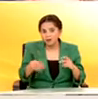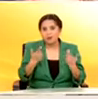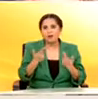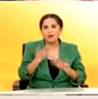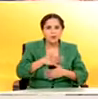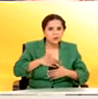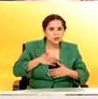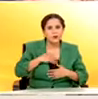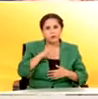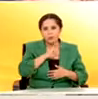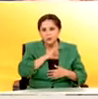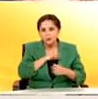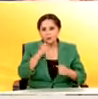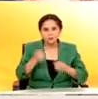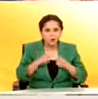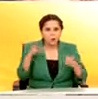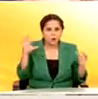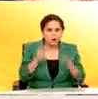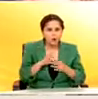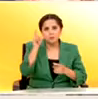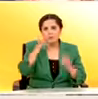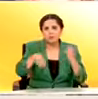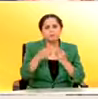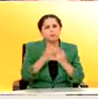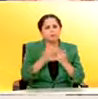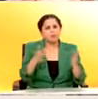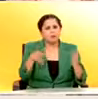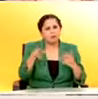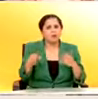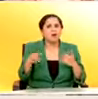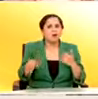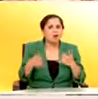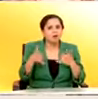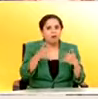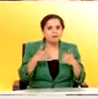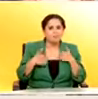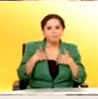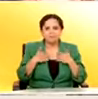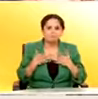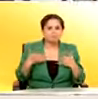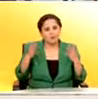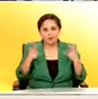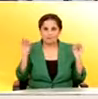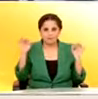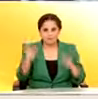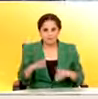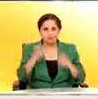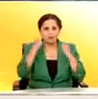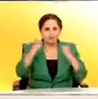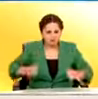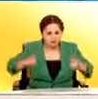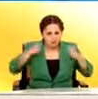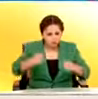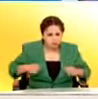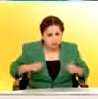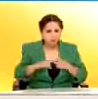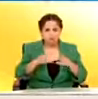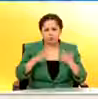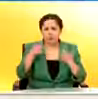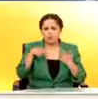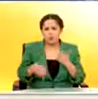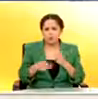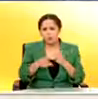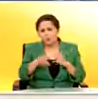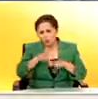प्रेमी और खेलों से जुड़े लोग इस आयोजन को लेकर उत्साहित हैं। स्कीइंग हो या